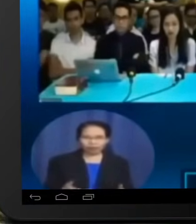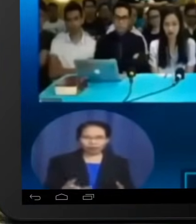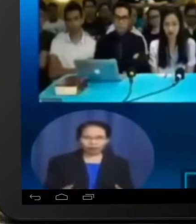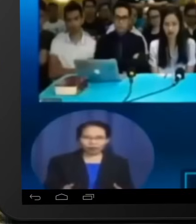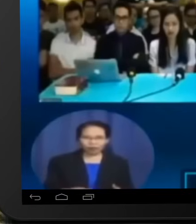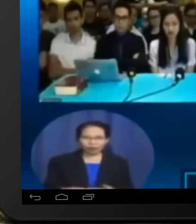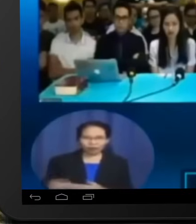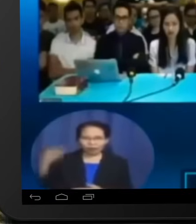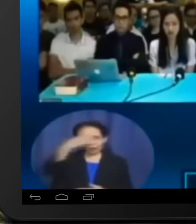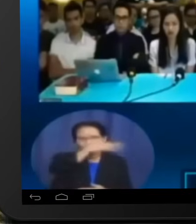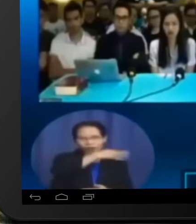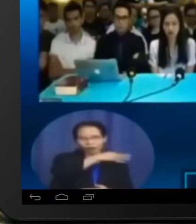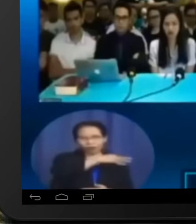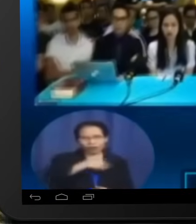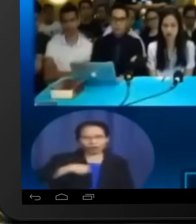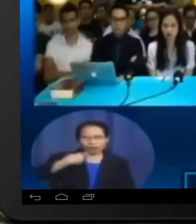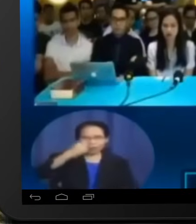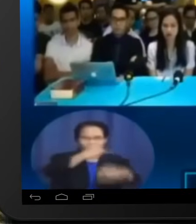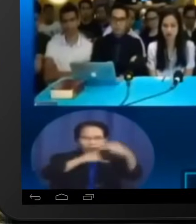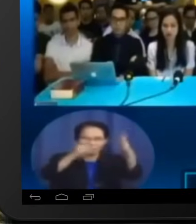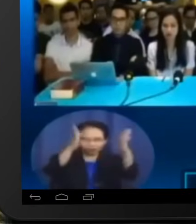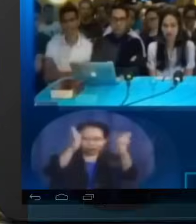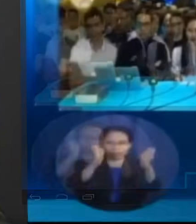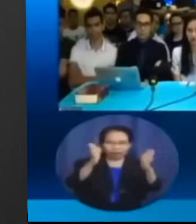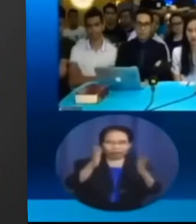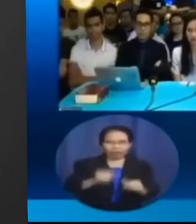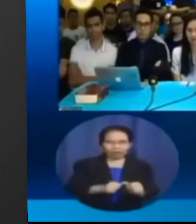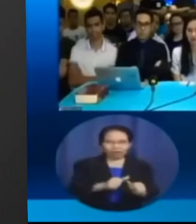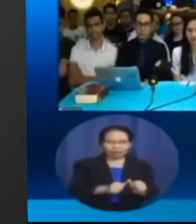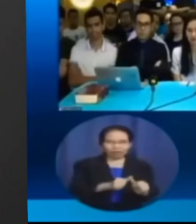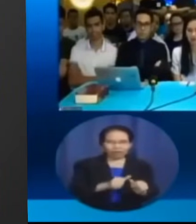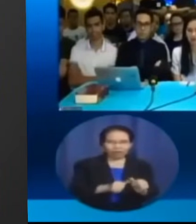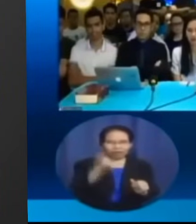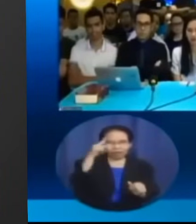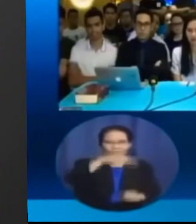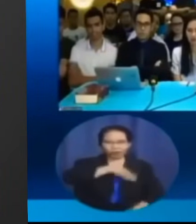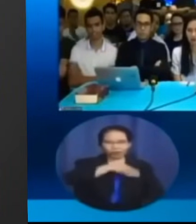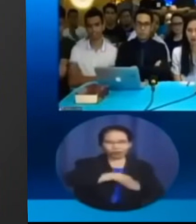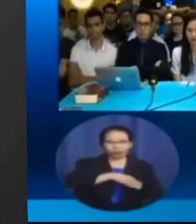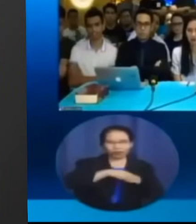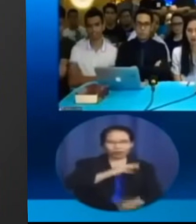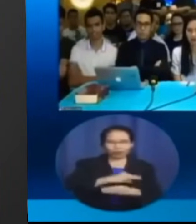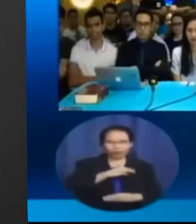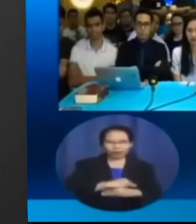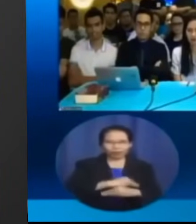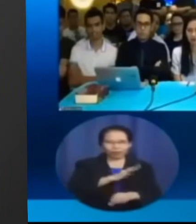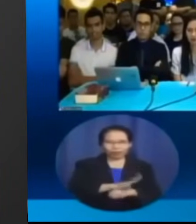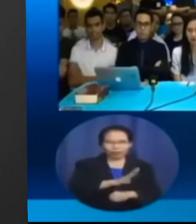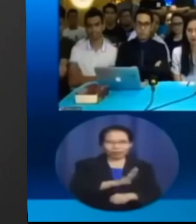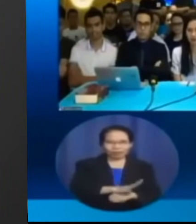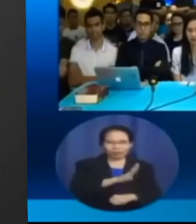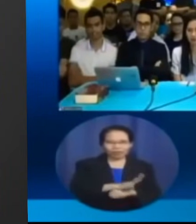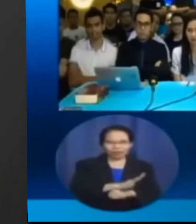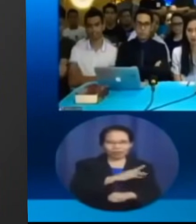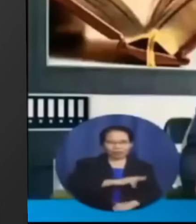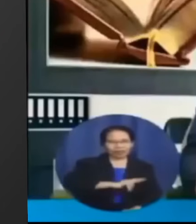lang umakay ng kapwa. Ang sabi ni Isaias, bawat isa para makinabang, ginawa nilang negosyo